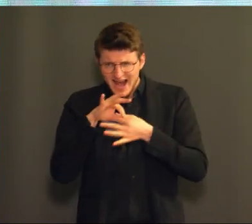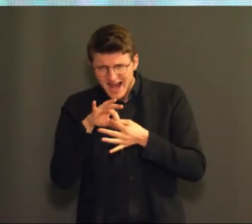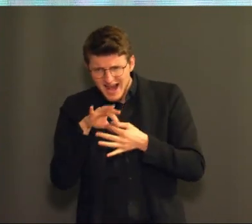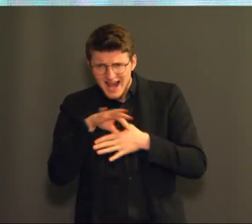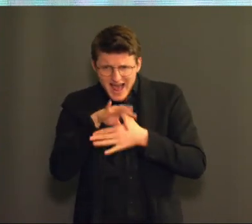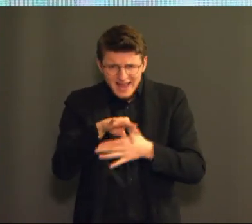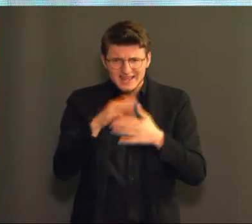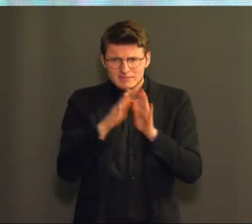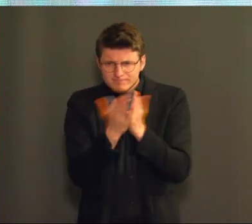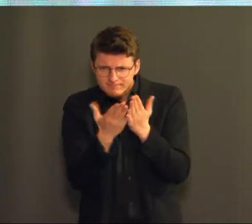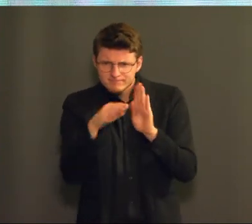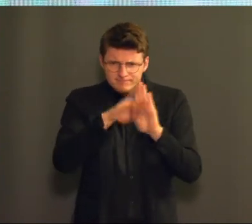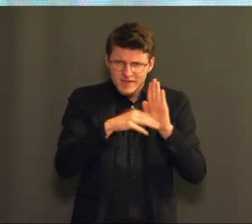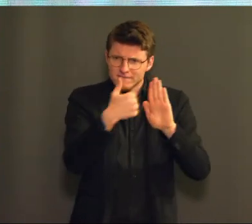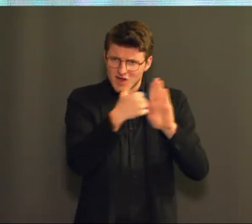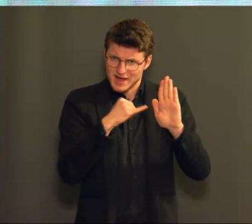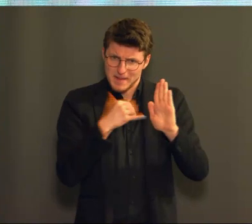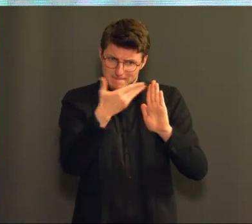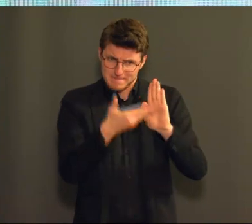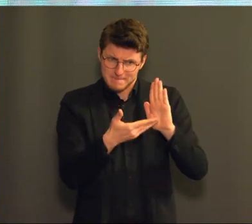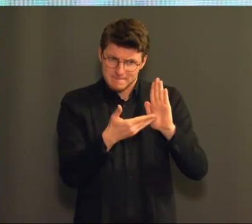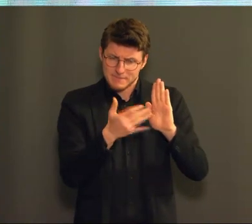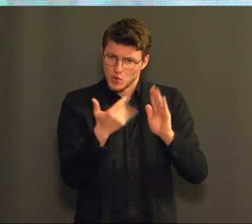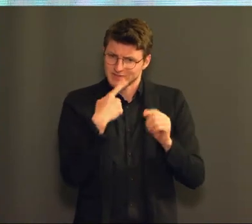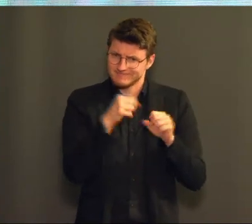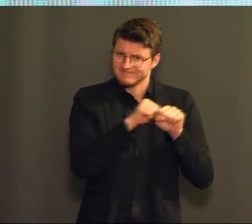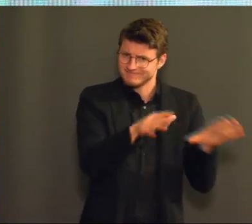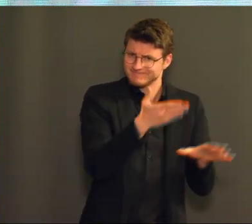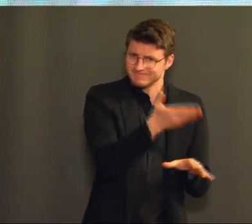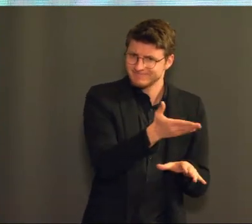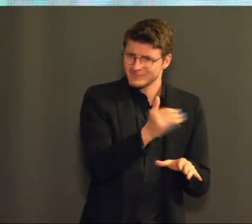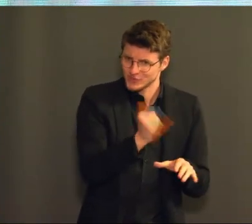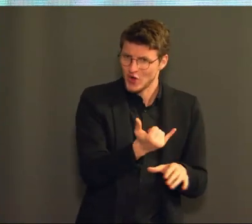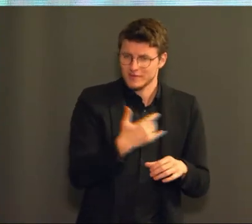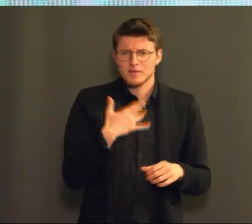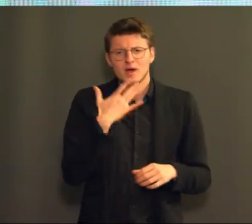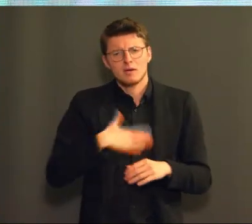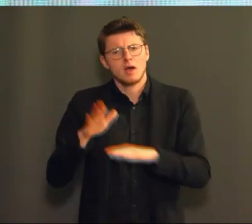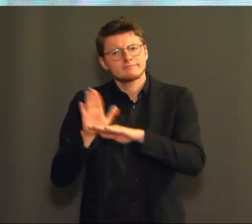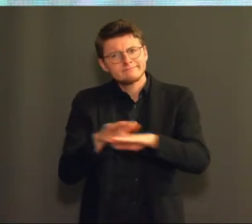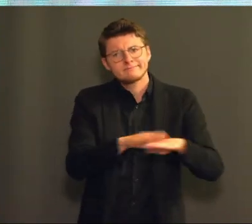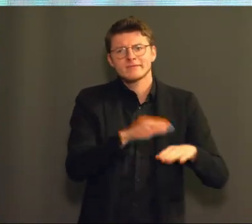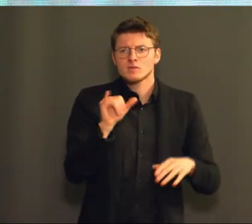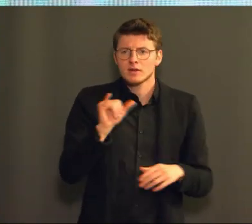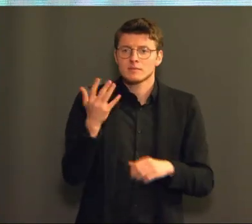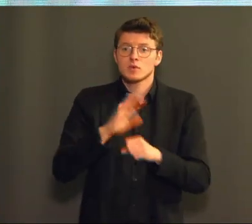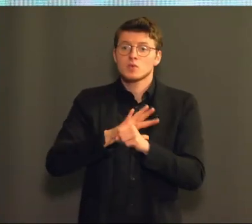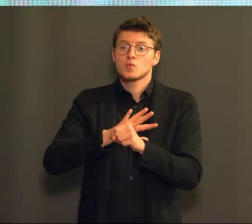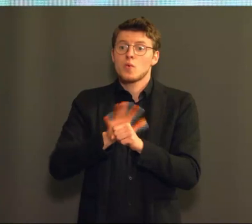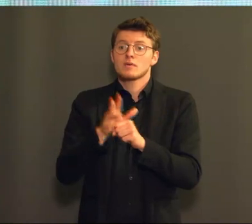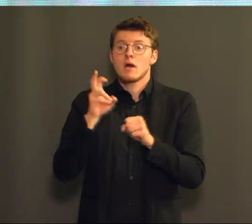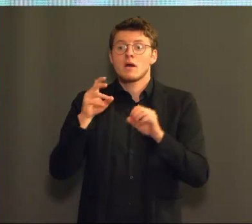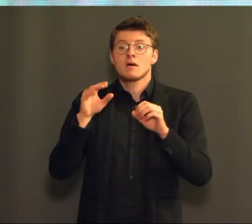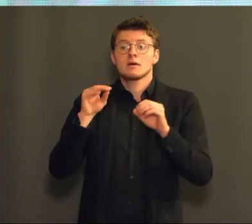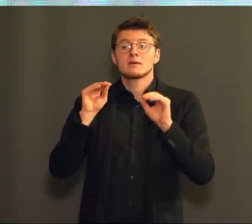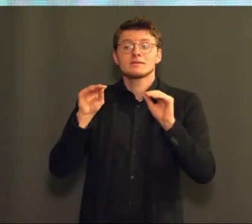Ten slotte wijs ik ook nog op de toename van de incidentie van COVID-19 bij leerkrachten uit het